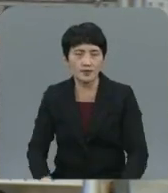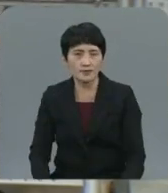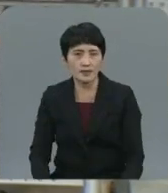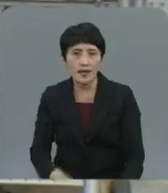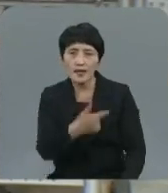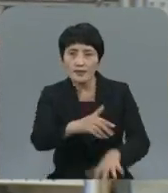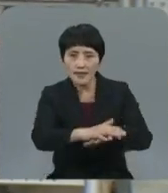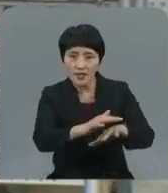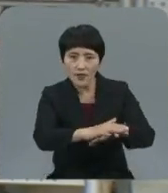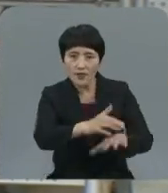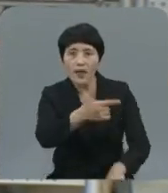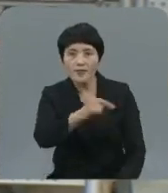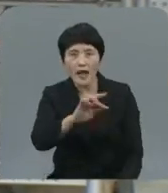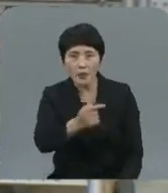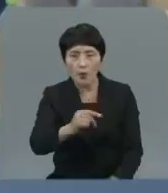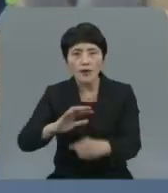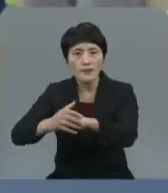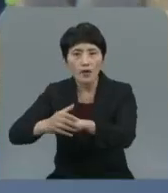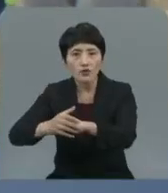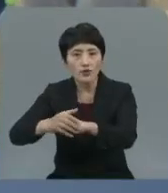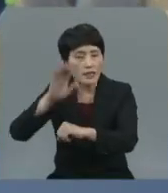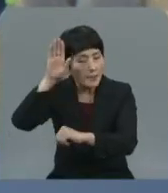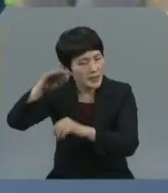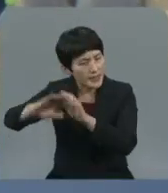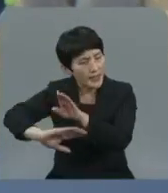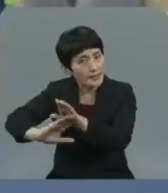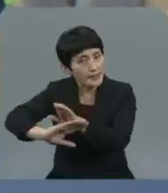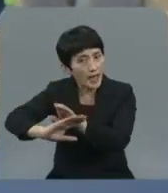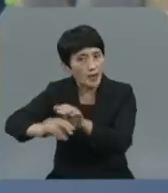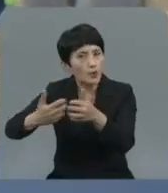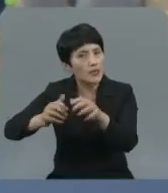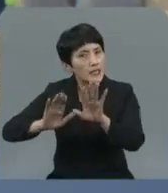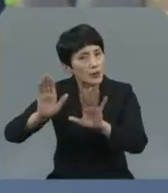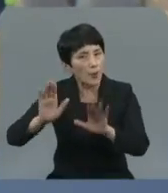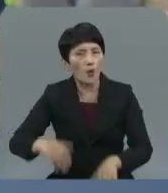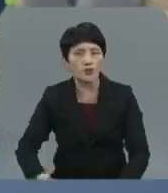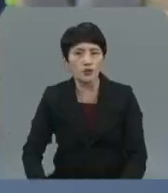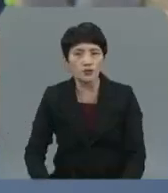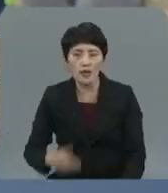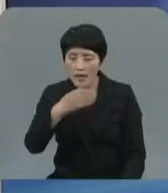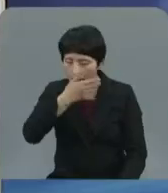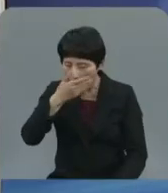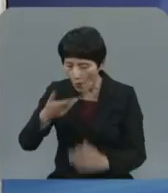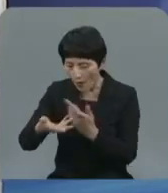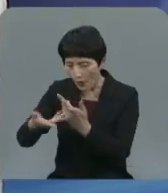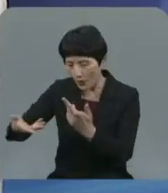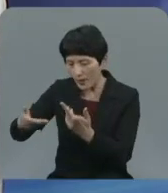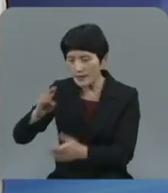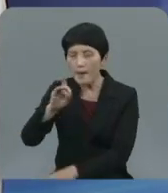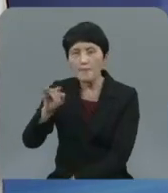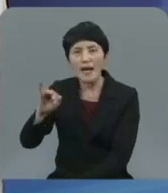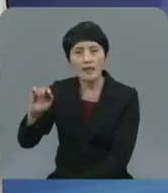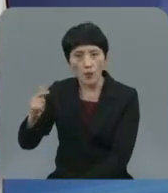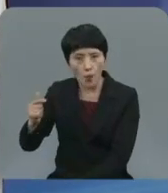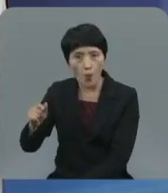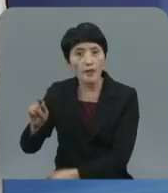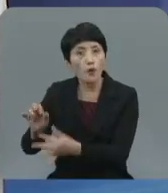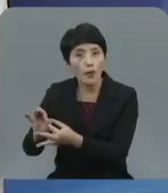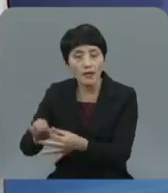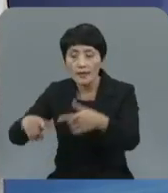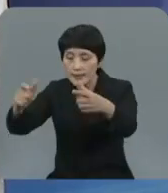Ausrüstung sowie der fables Valley in Pankow miteinander in Verbindung gebracht er versprach auch 14 neue